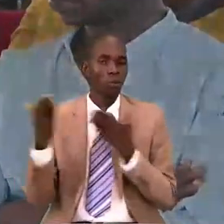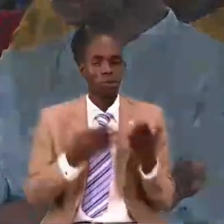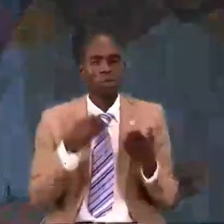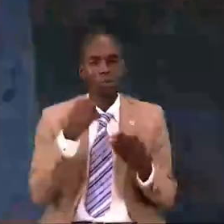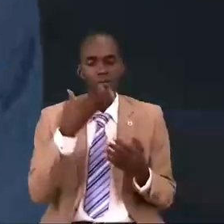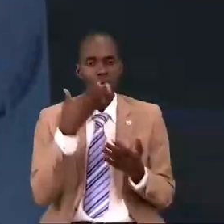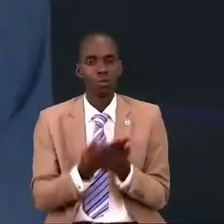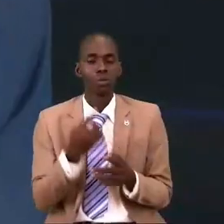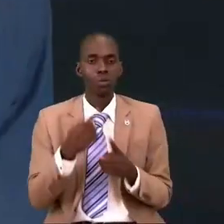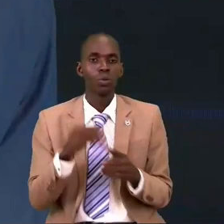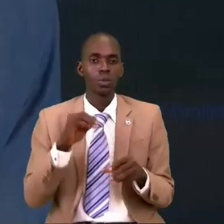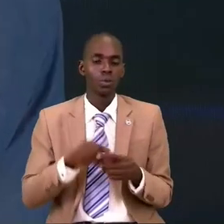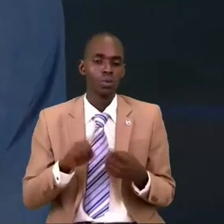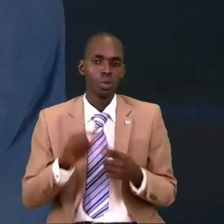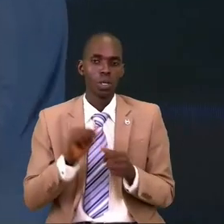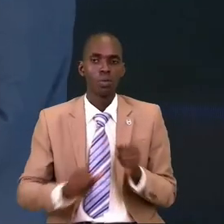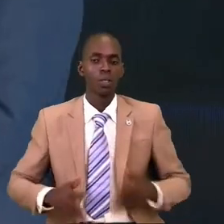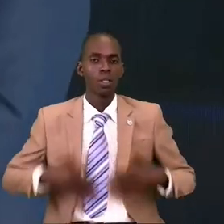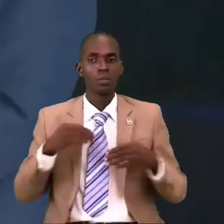Ne t'ai-je pas donné cet ordre?